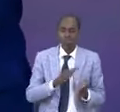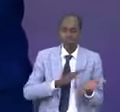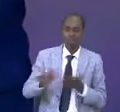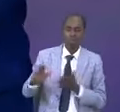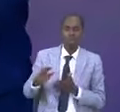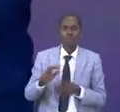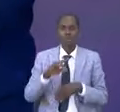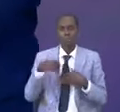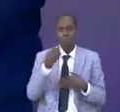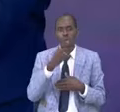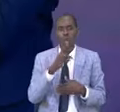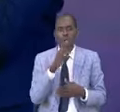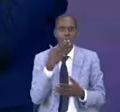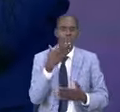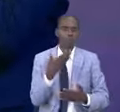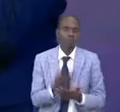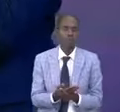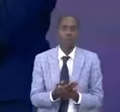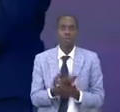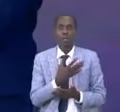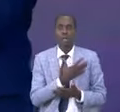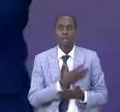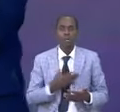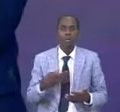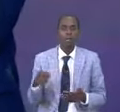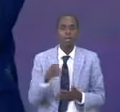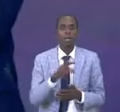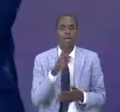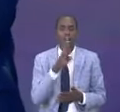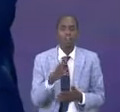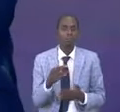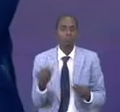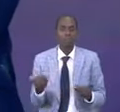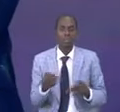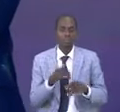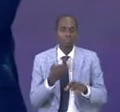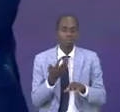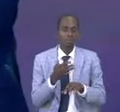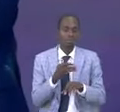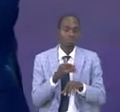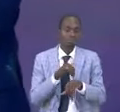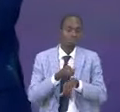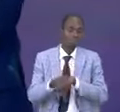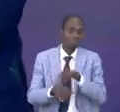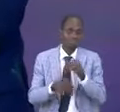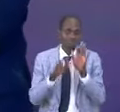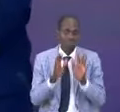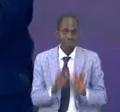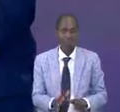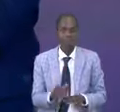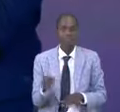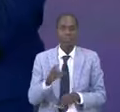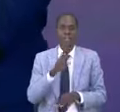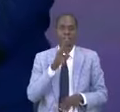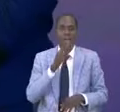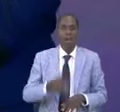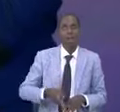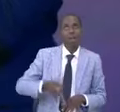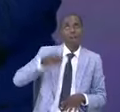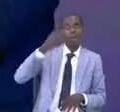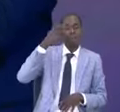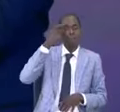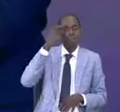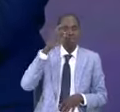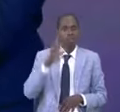cela et ils sont des ils sont instinctibles des loyaux calmateurs